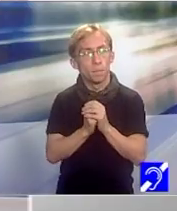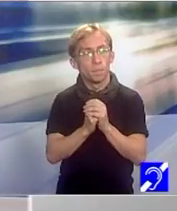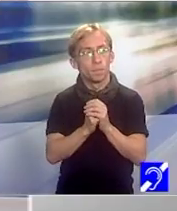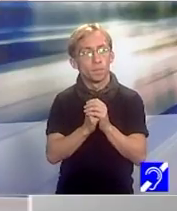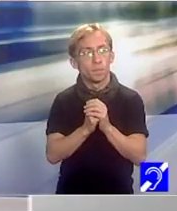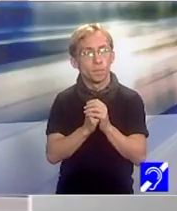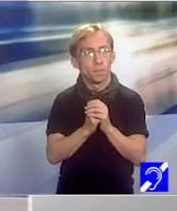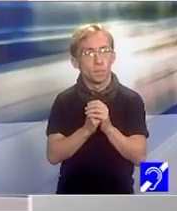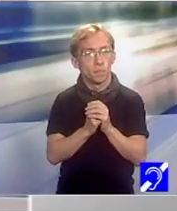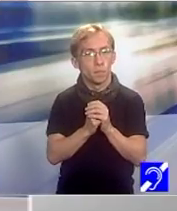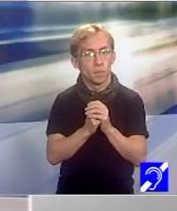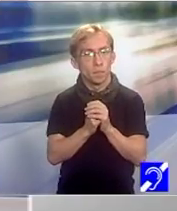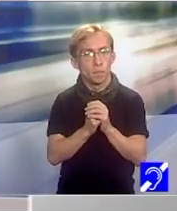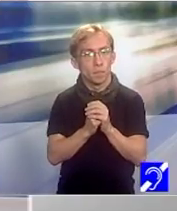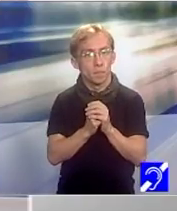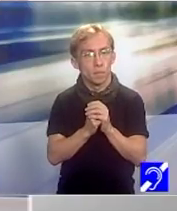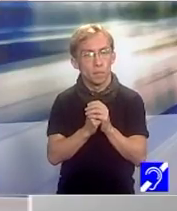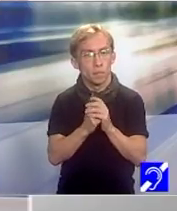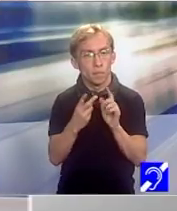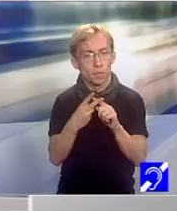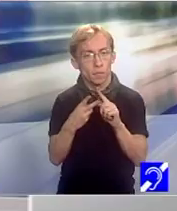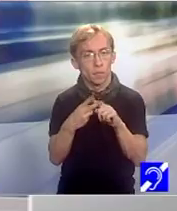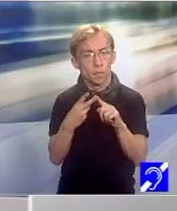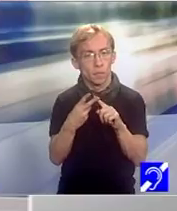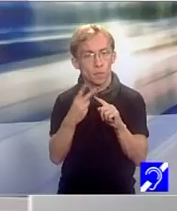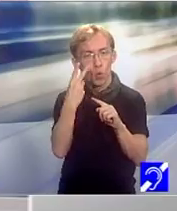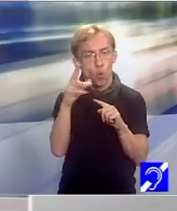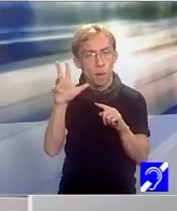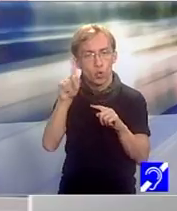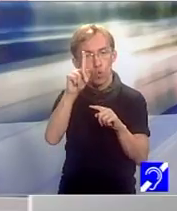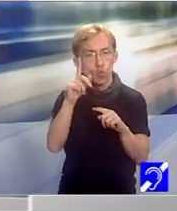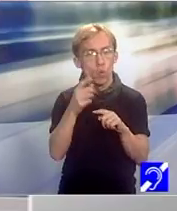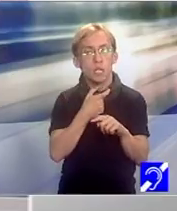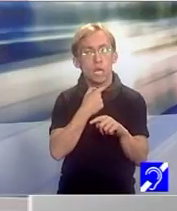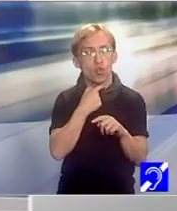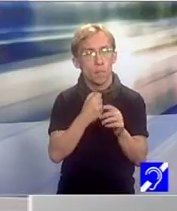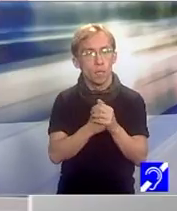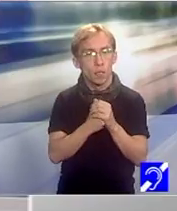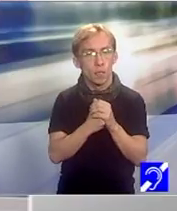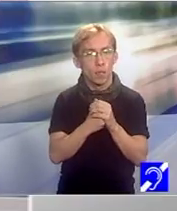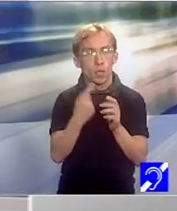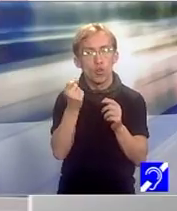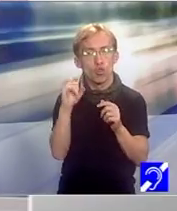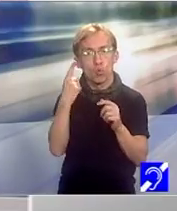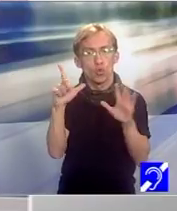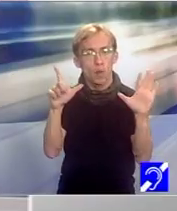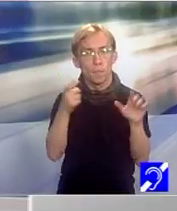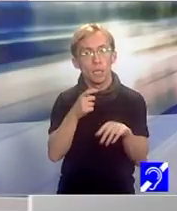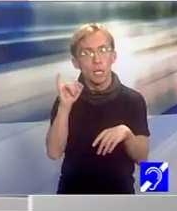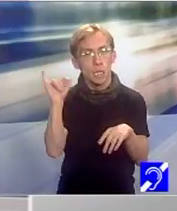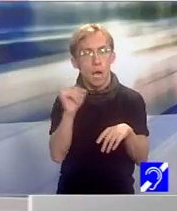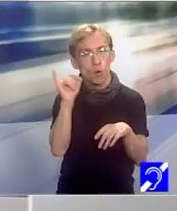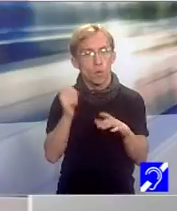două exemple extraordinare care îmi vin în minte. Unul pe 31 decembrie cu zăpezile, celălalt pe 7 ianuarie.